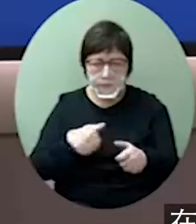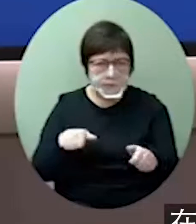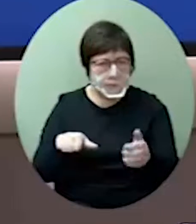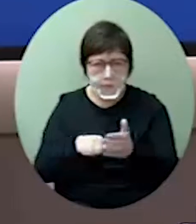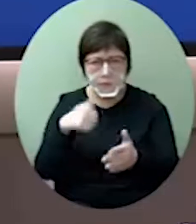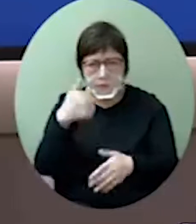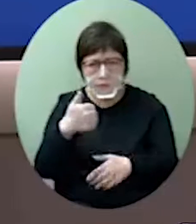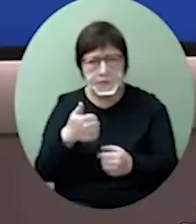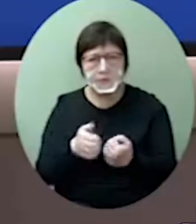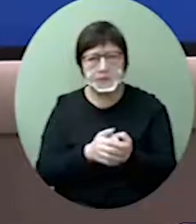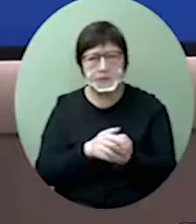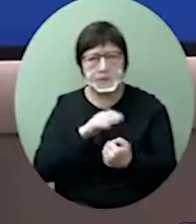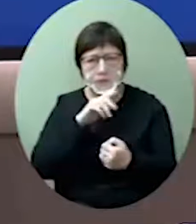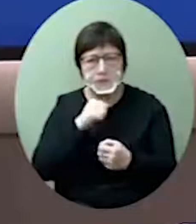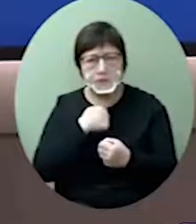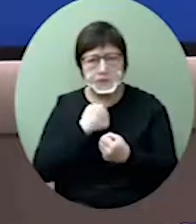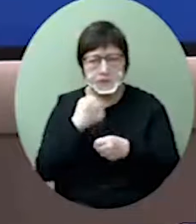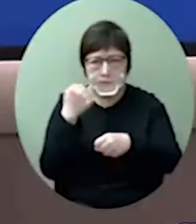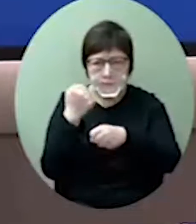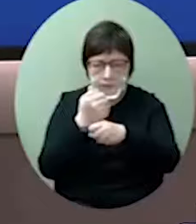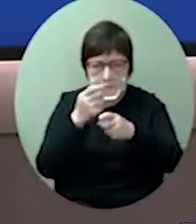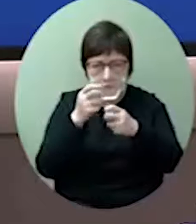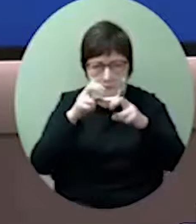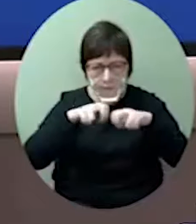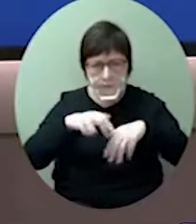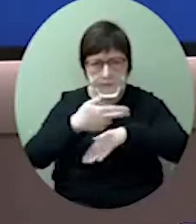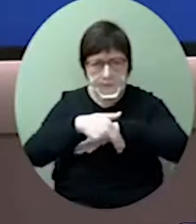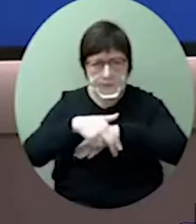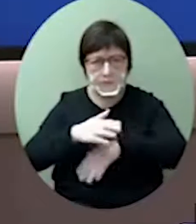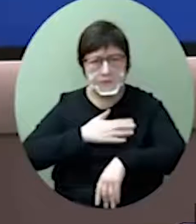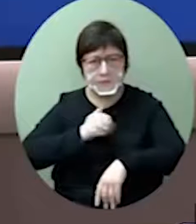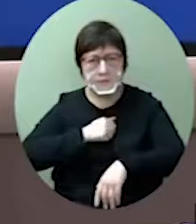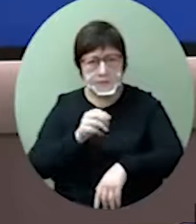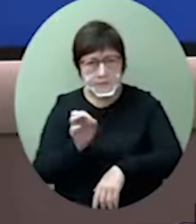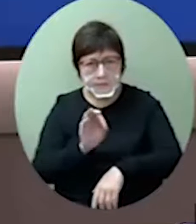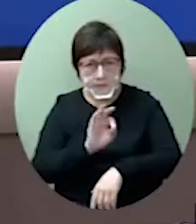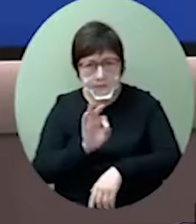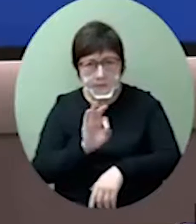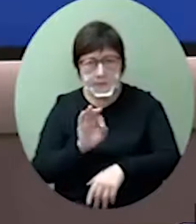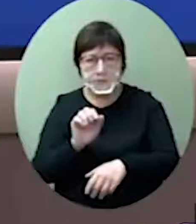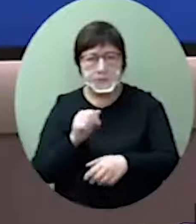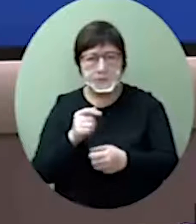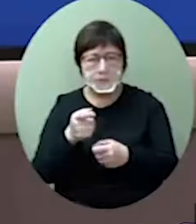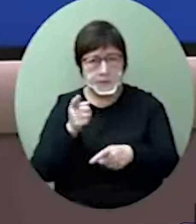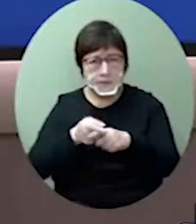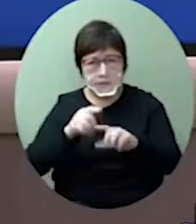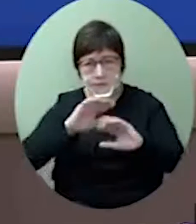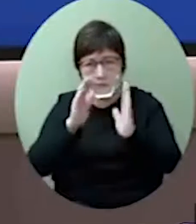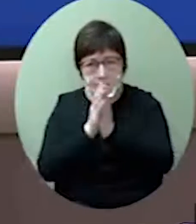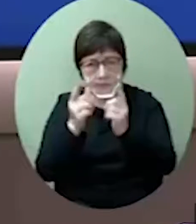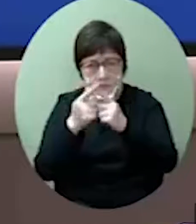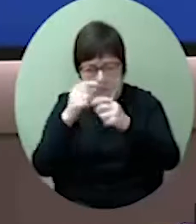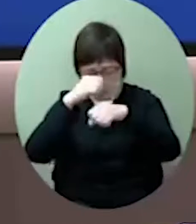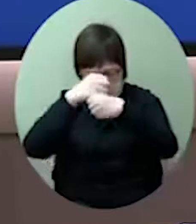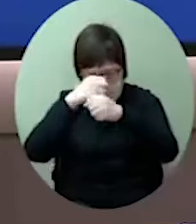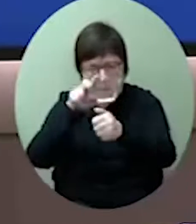啊。但係如果唔做細化方案同埋唔做籌備咧，根本就冇機會可以做一個全民強制檢測